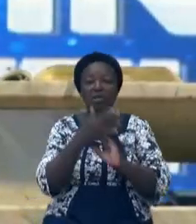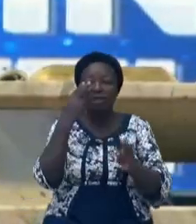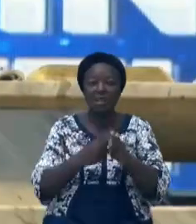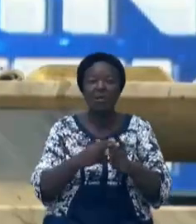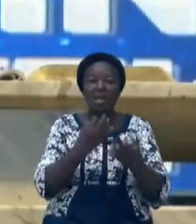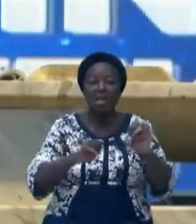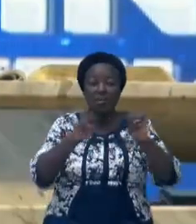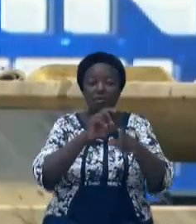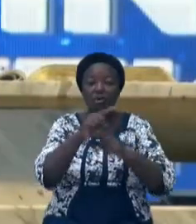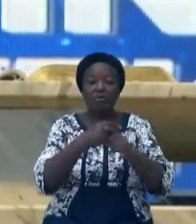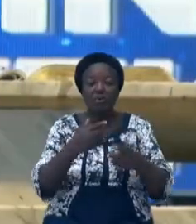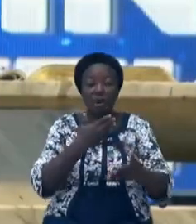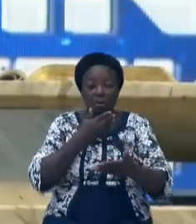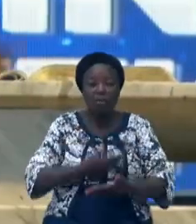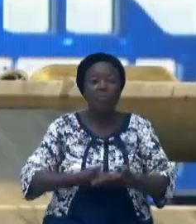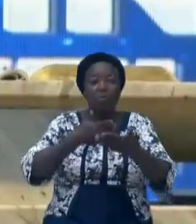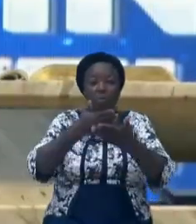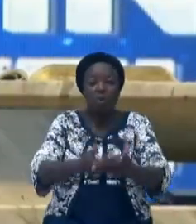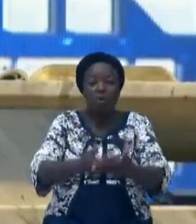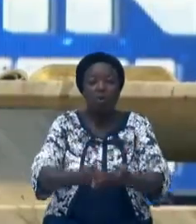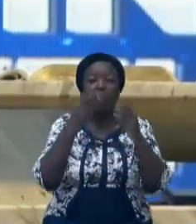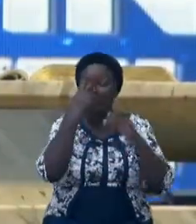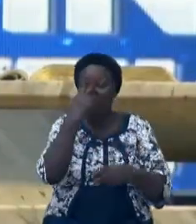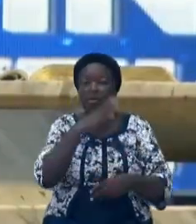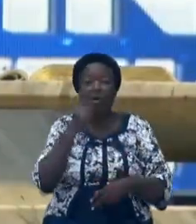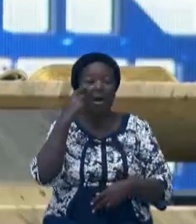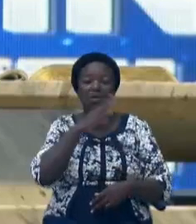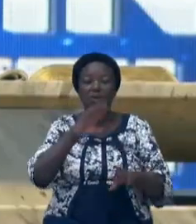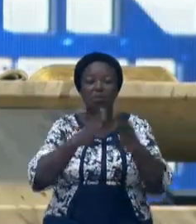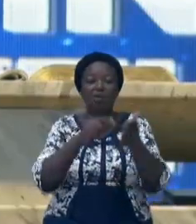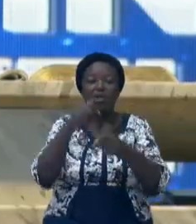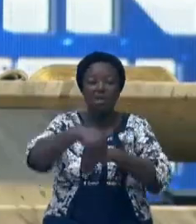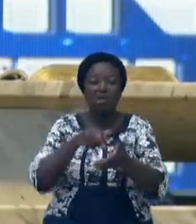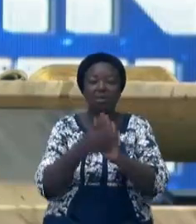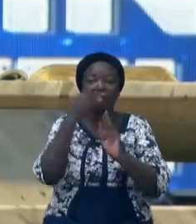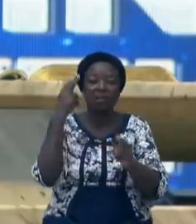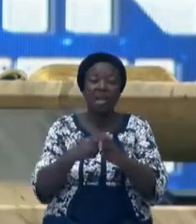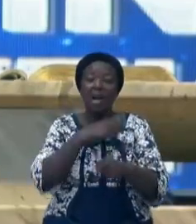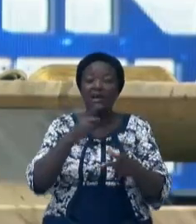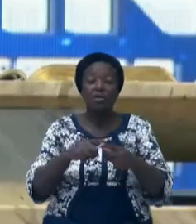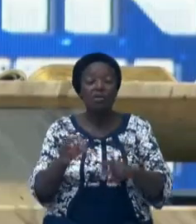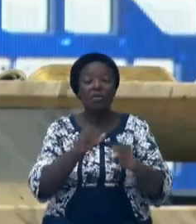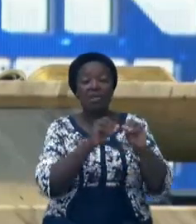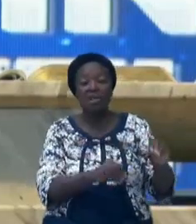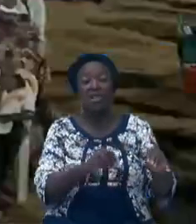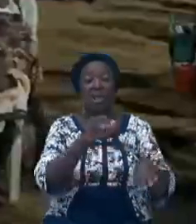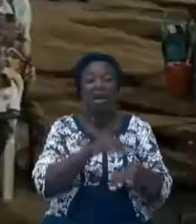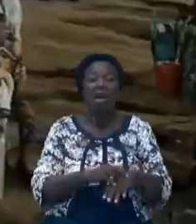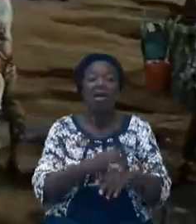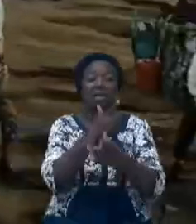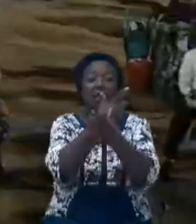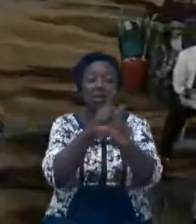aveuglement même si tu n es aveugle psg vont s'ouvrir ce soit au nom de jésus